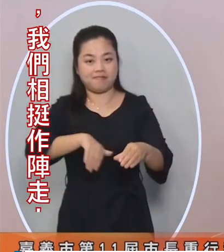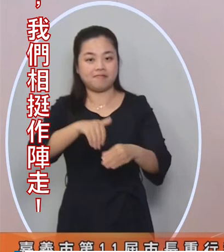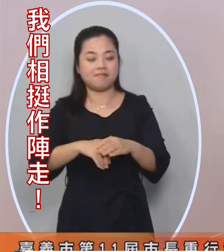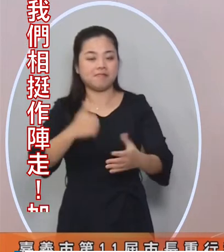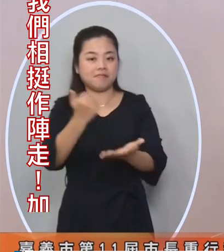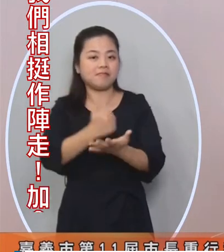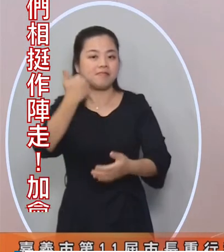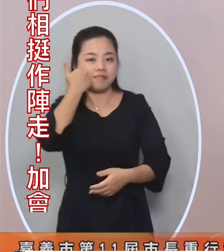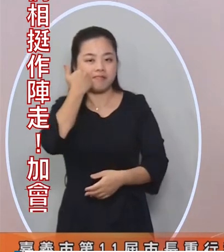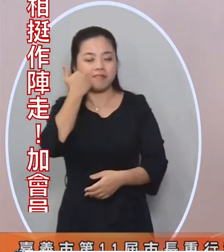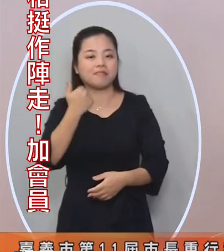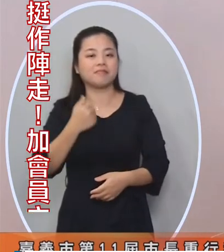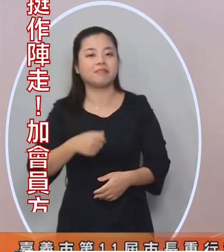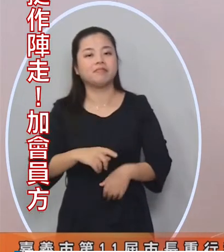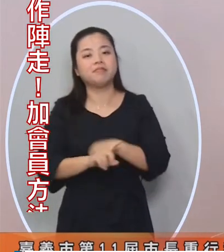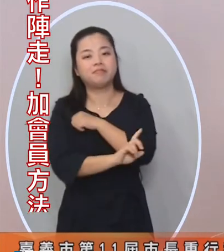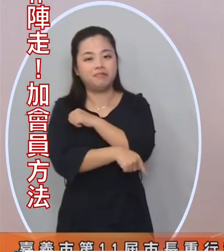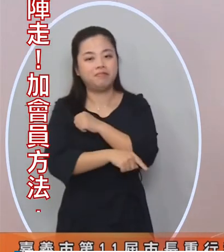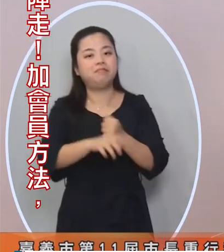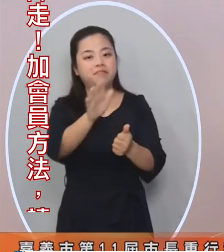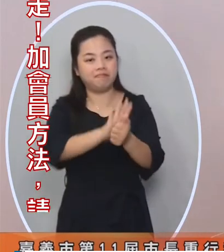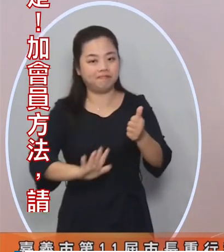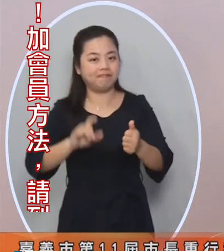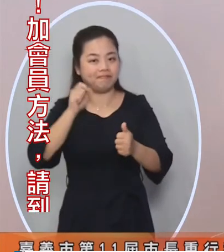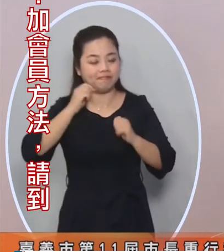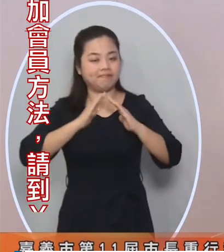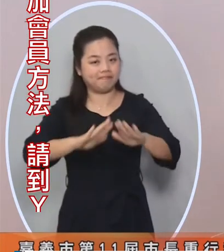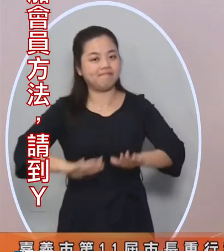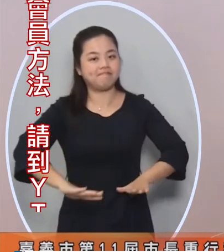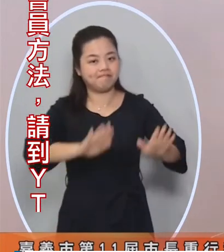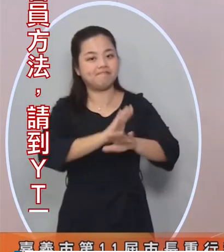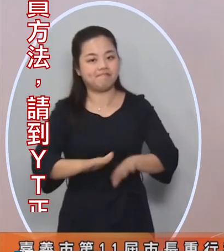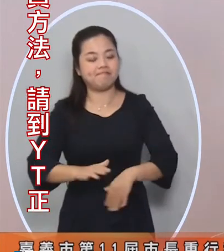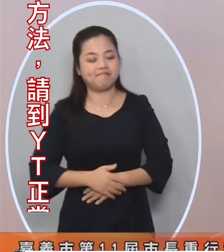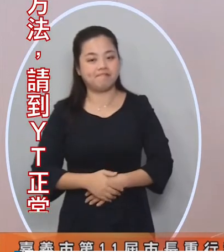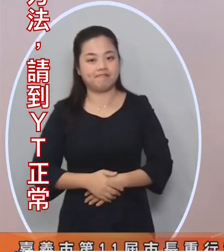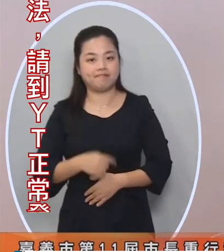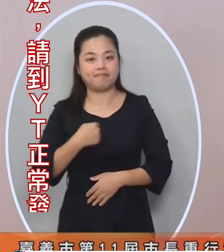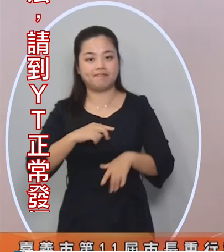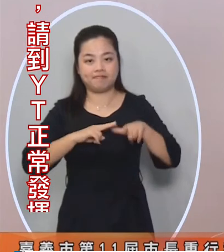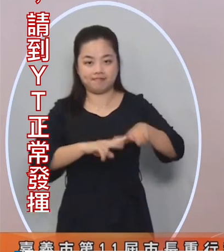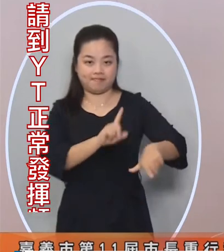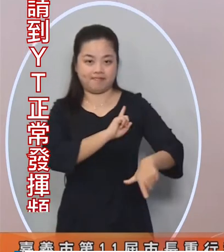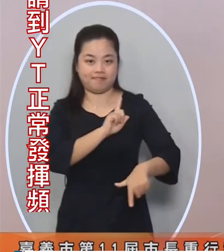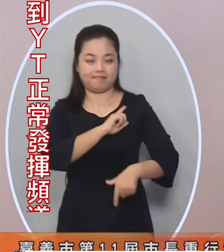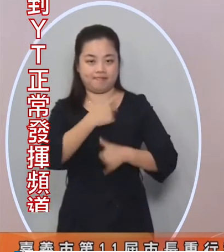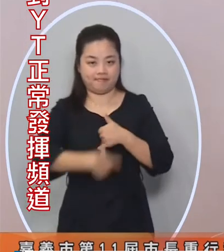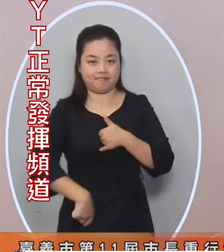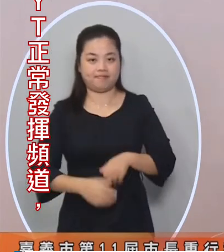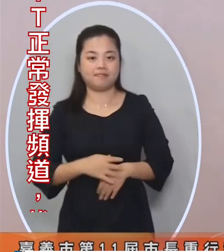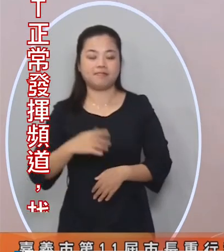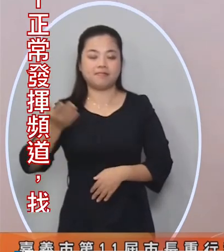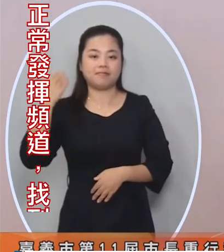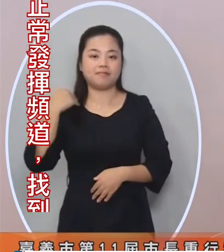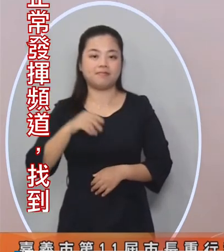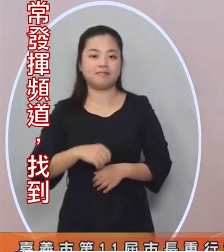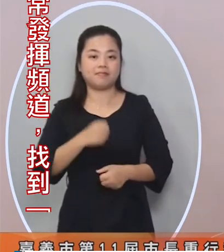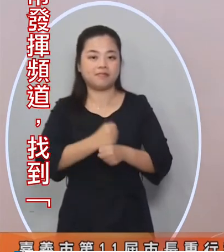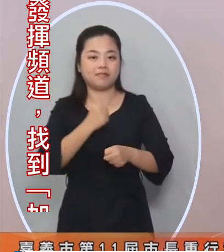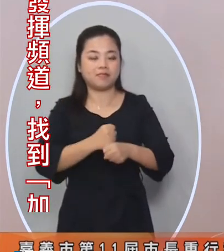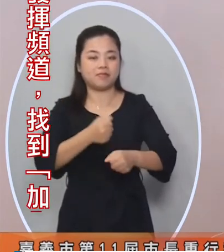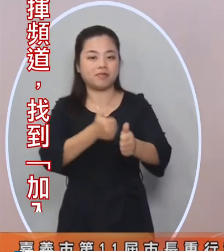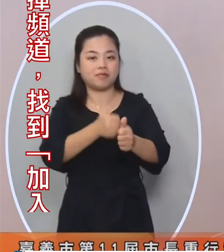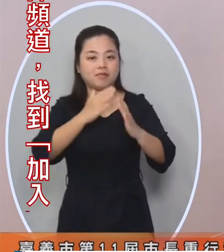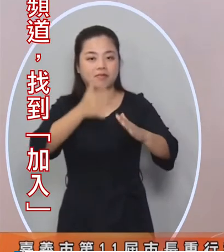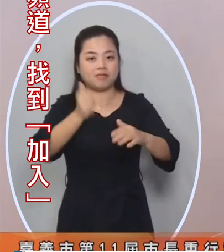会调哦，到尾啊，拢会影响到嘉义市的发展。啊，我先介绍我个人。我过去伫嘉义市做过副